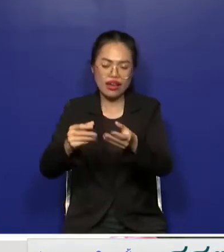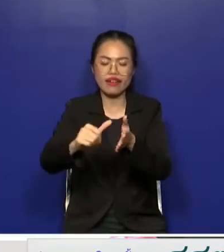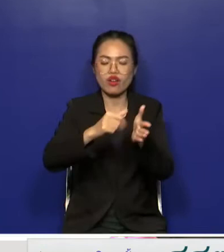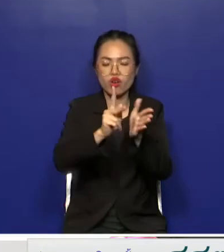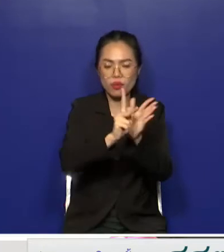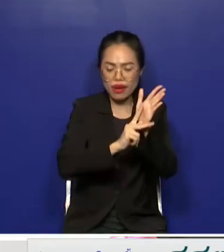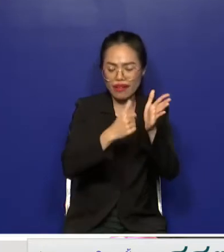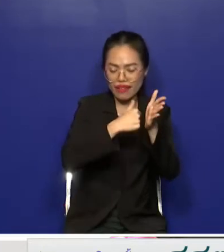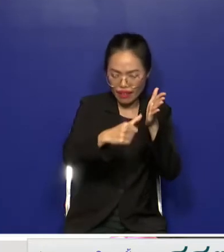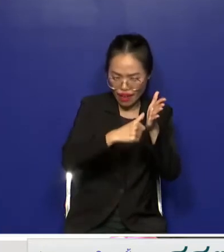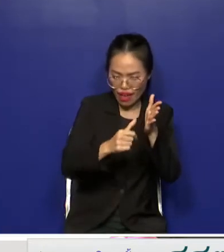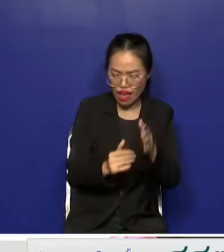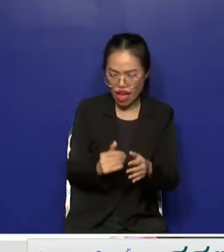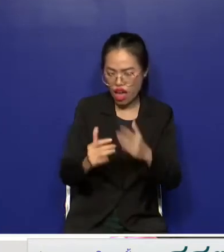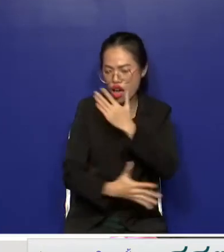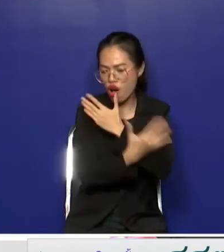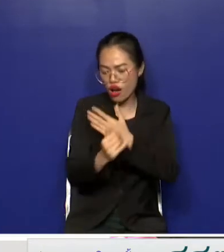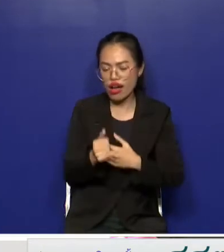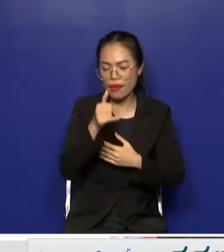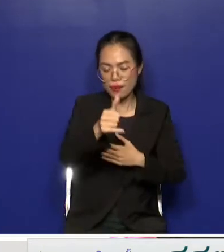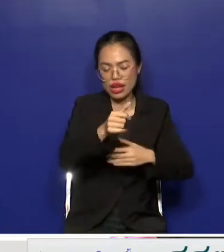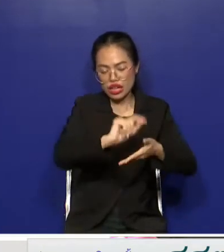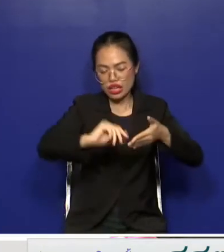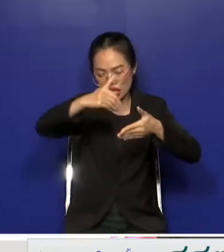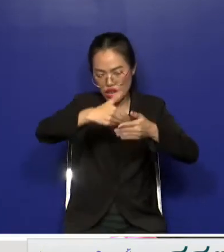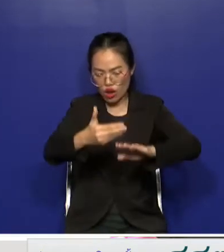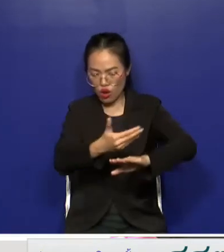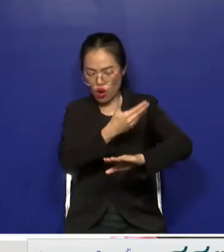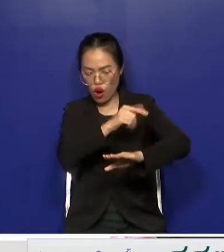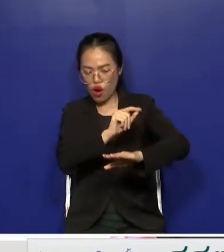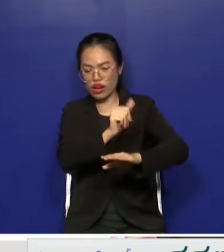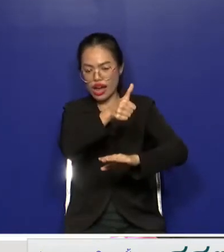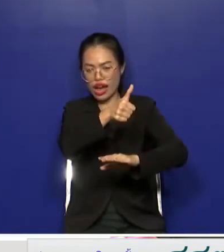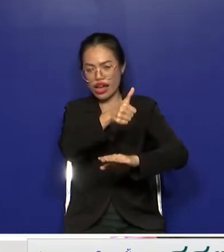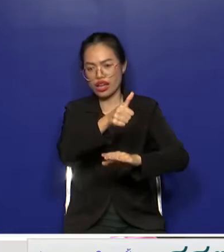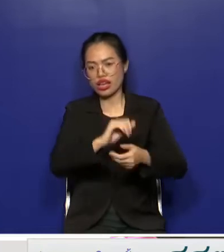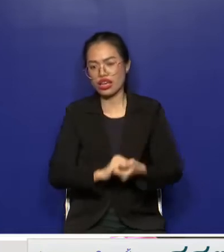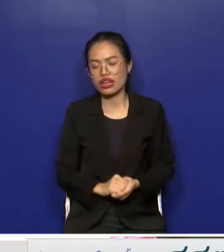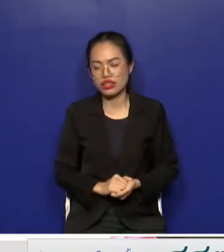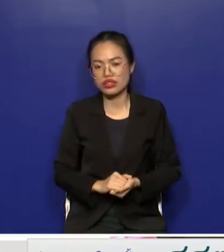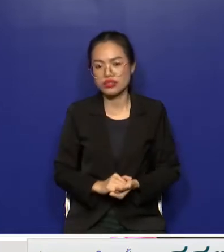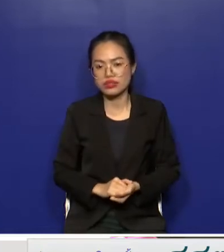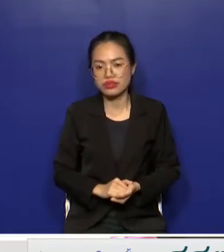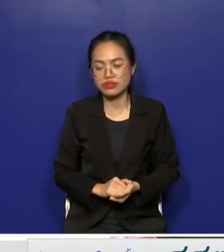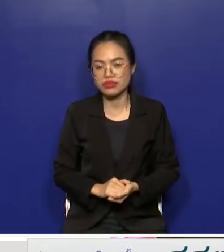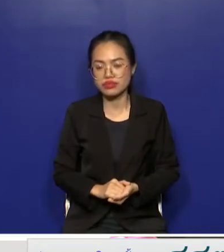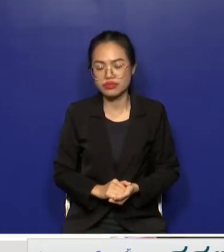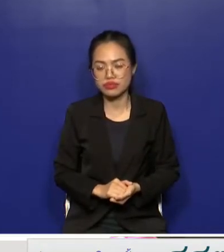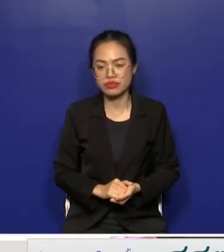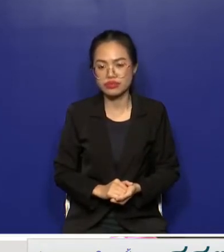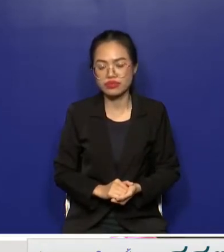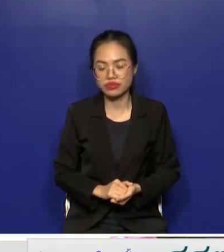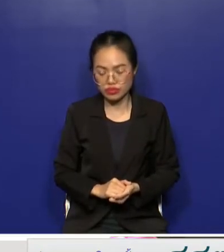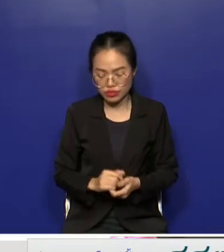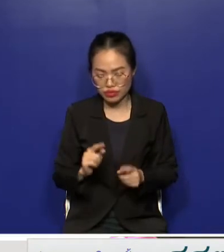ให้เข้ไปลงคะแนนอarse melhor to calculateที่เราเรีกวคะแนน care or webcam ตงallyพธรแารครกไป